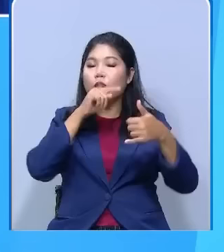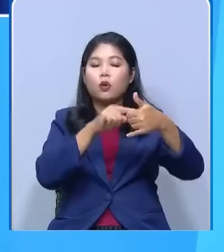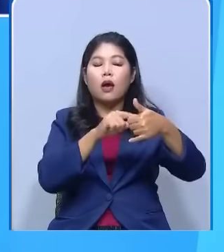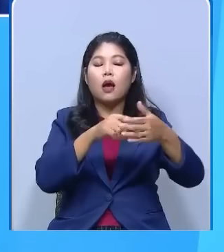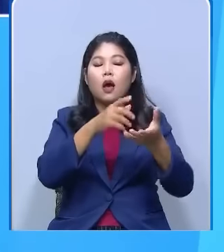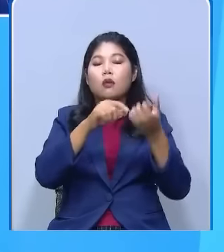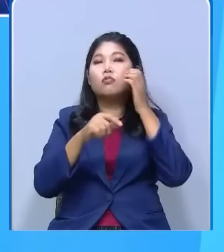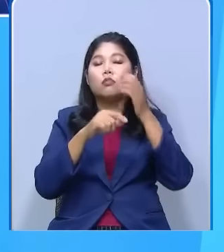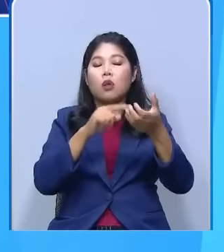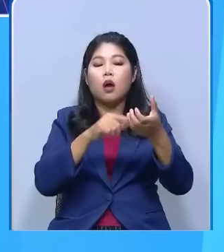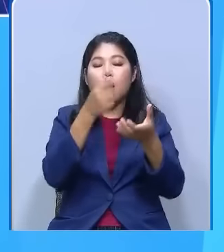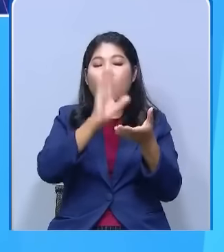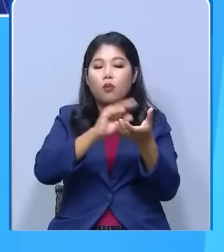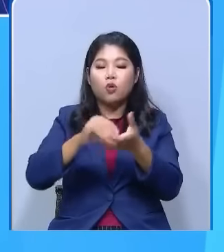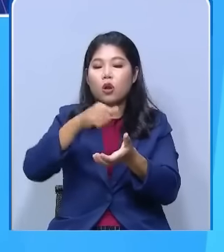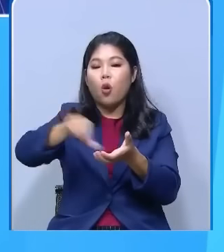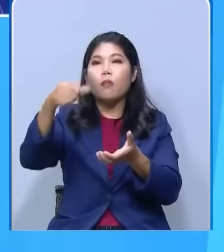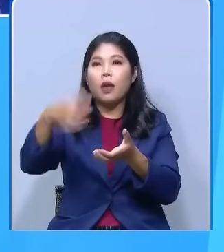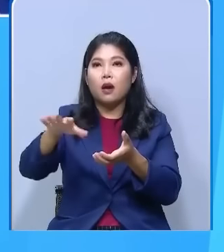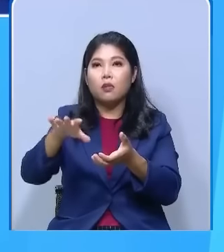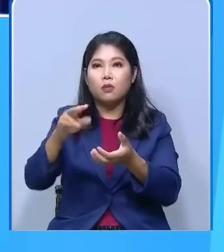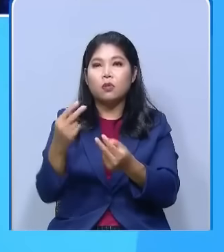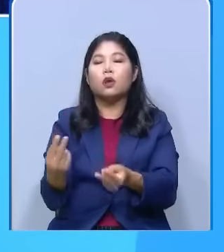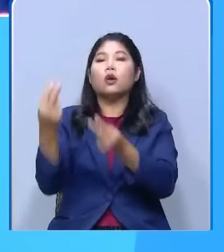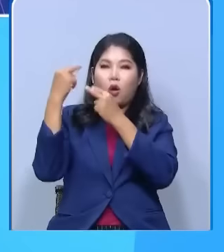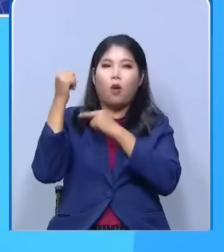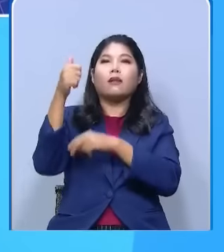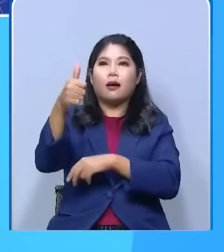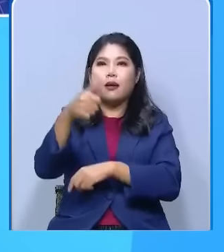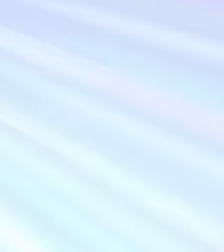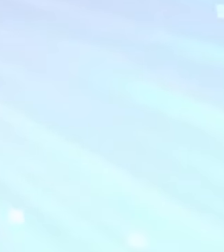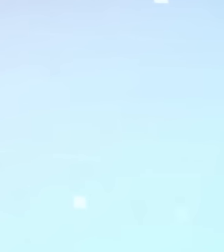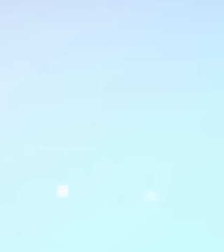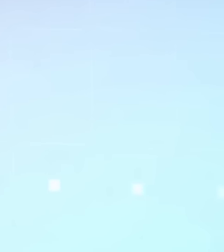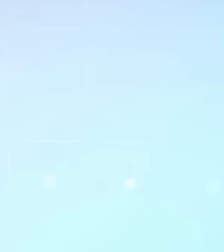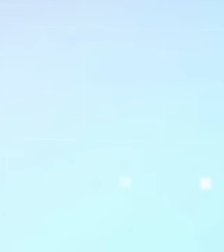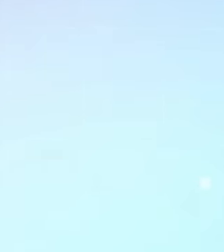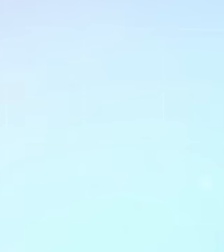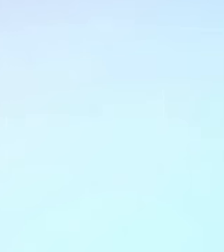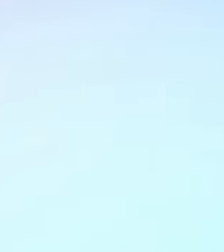วอ่ะคิดว่าเจ้าหน้าที่คงจะดึงมาได้เน า ะ กู้ไงกู้กลับมา เออ นะคะ รอ